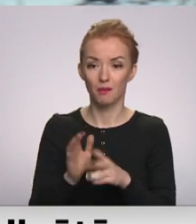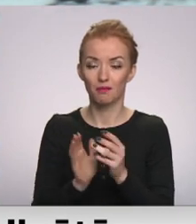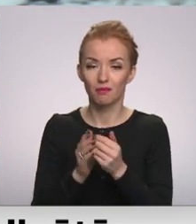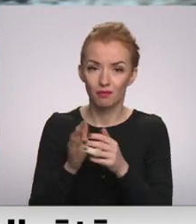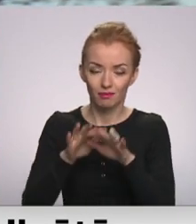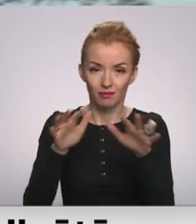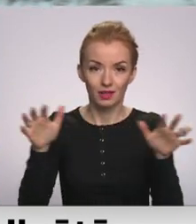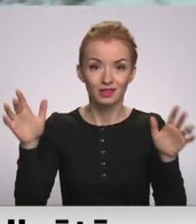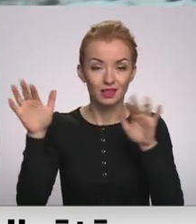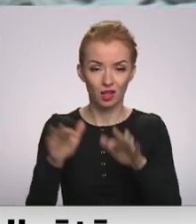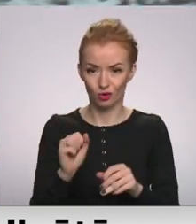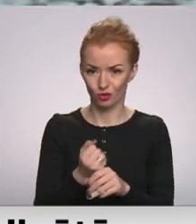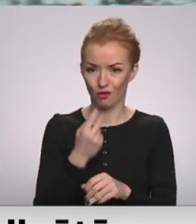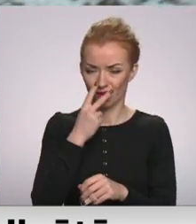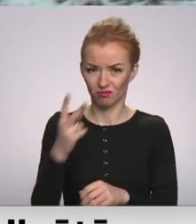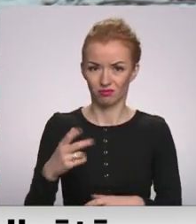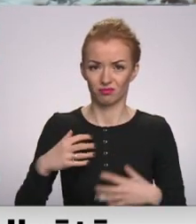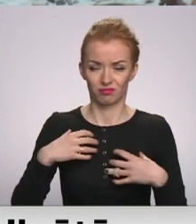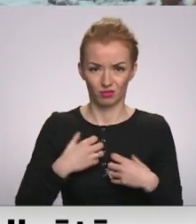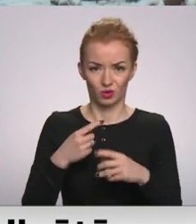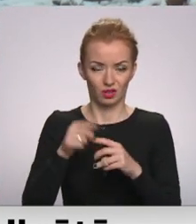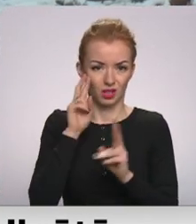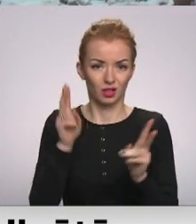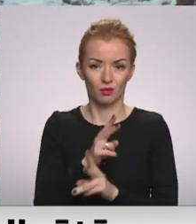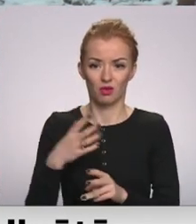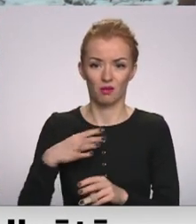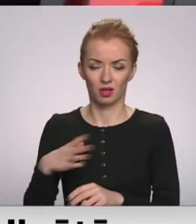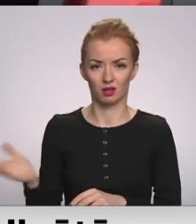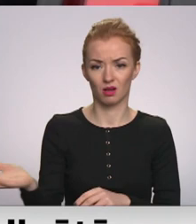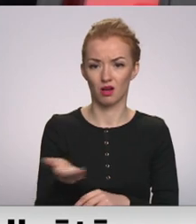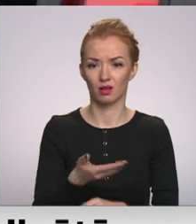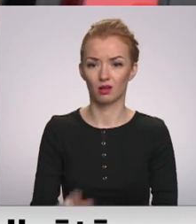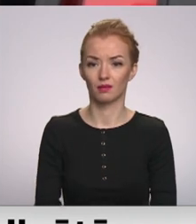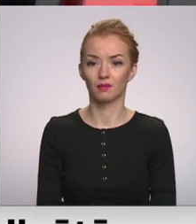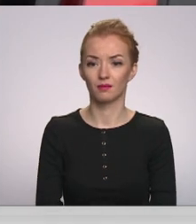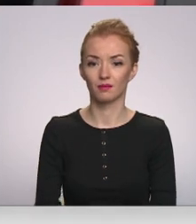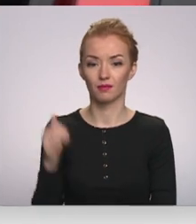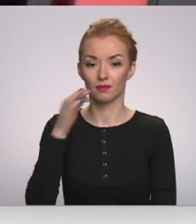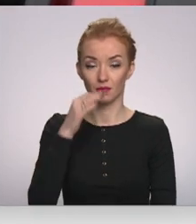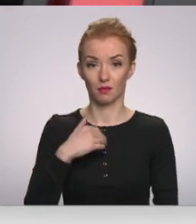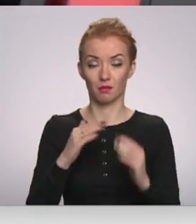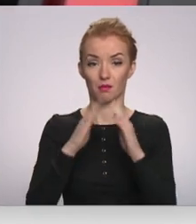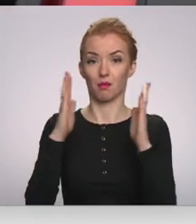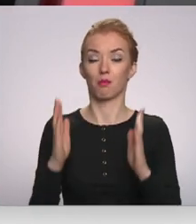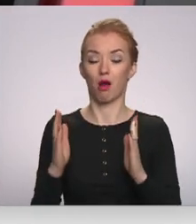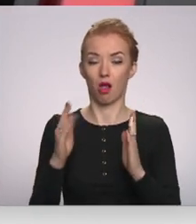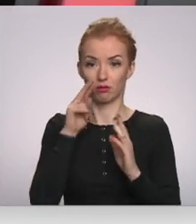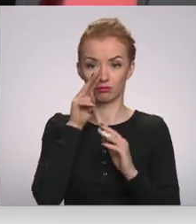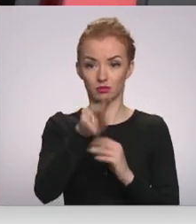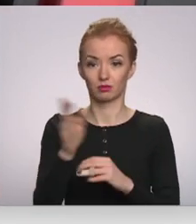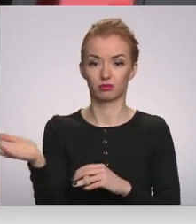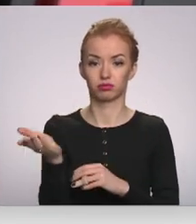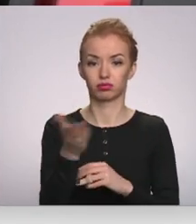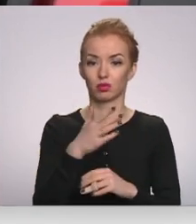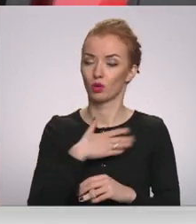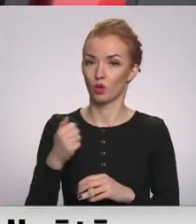sniega kārta. Tomēr tā nemazina iedzīvotāju neizpratni par kailu cirti. Tieši pretī mūsu mājā tā visa izciršana notiek. No